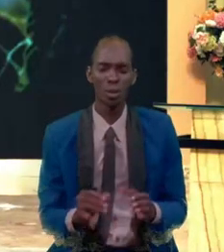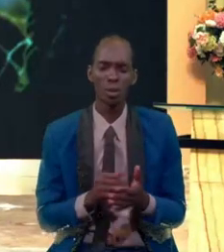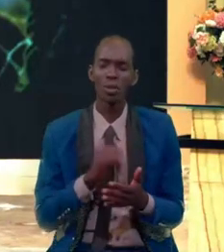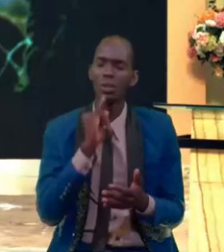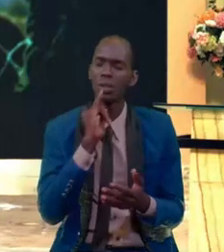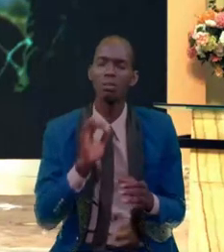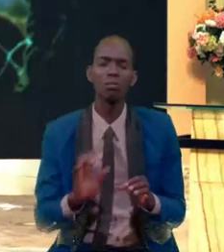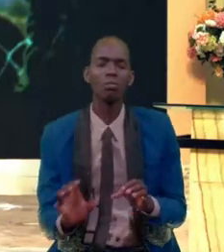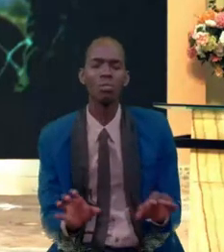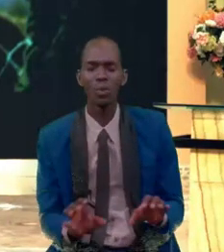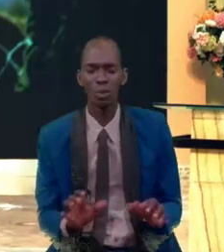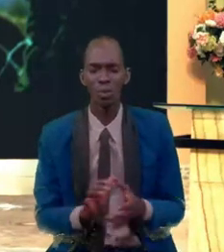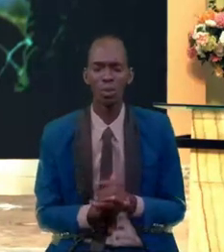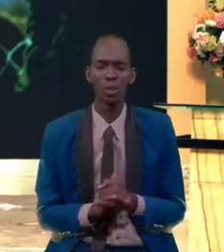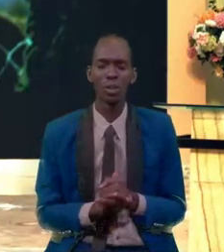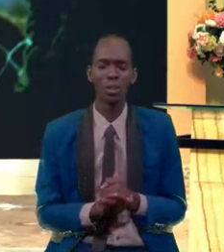C'est fait.